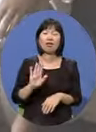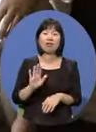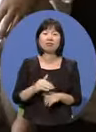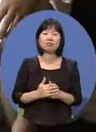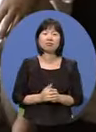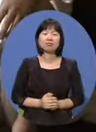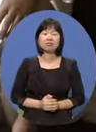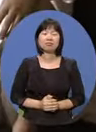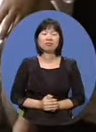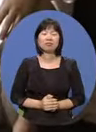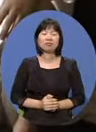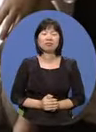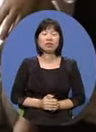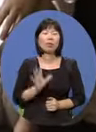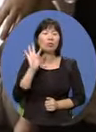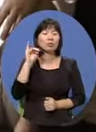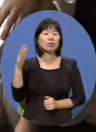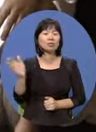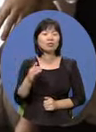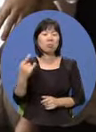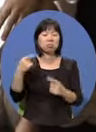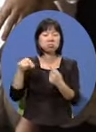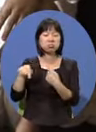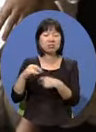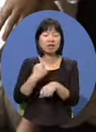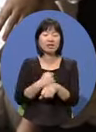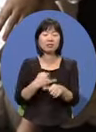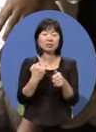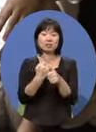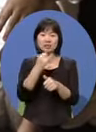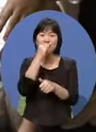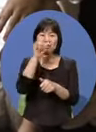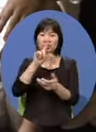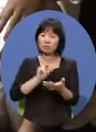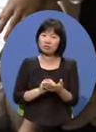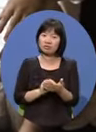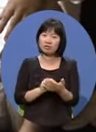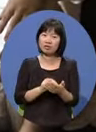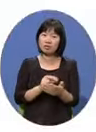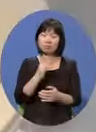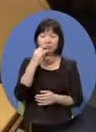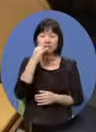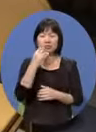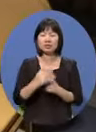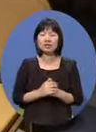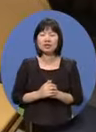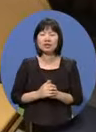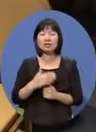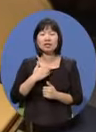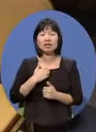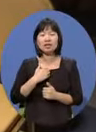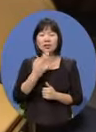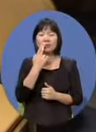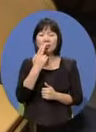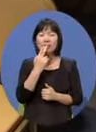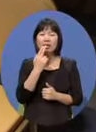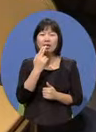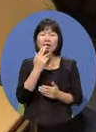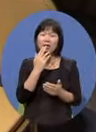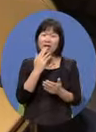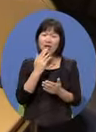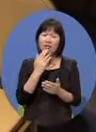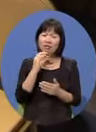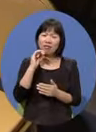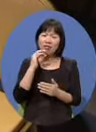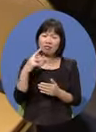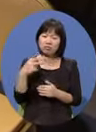싶고. 언젠가부터 어긋나기만 한 부부. 어떤 문제가 있었던 걸까요? 내가 담배 못 피면은 끊기